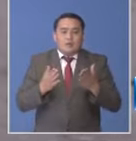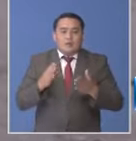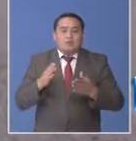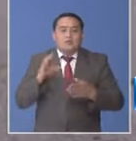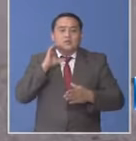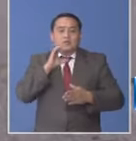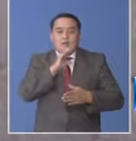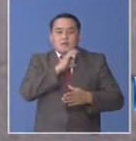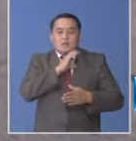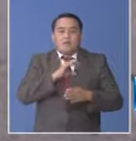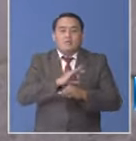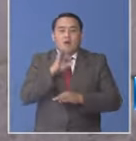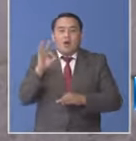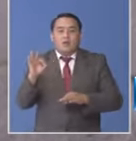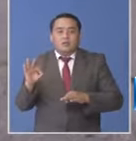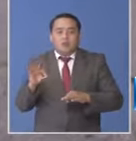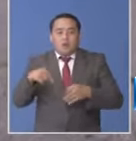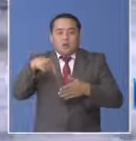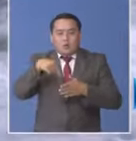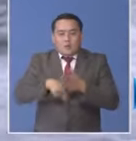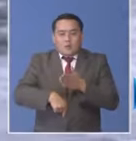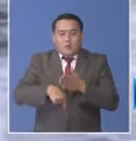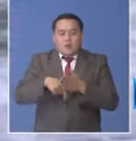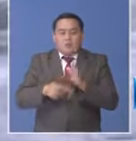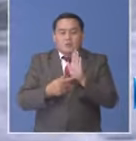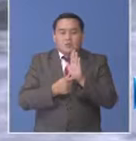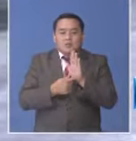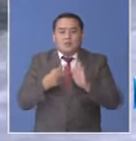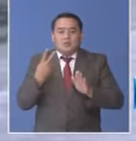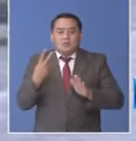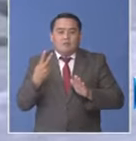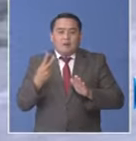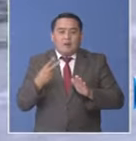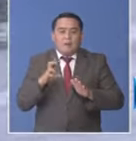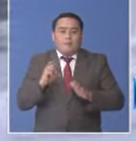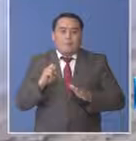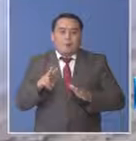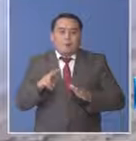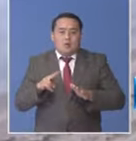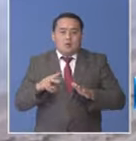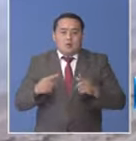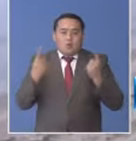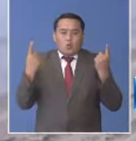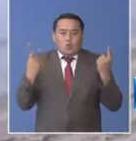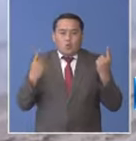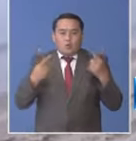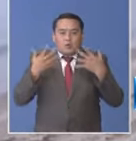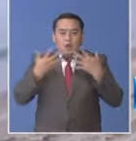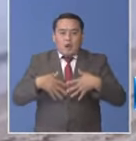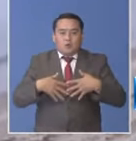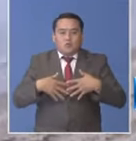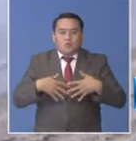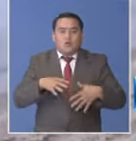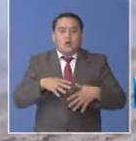северо-востоке от архипелага. Несмотря на подземный толчок магнитудой 7,2, жертв и крупных разрушений удалось избежать. Высота же